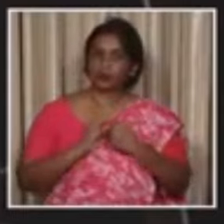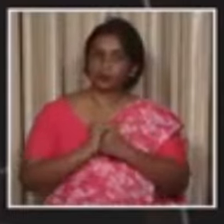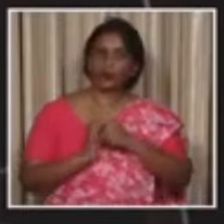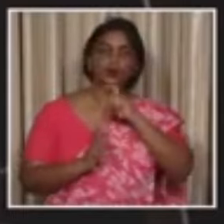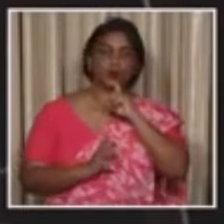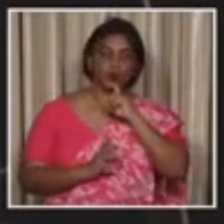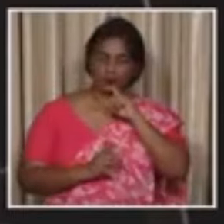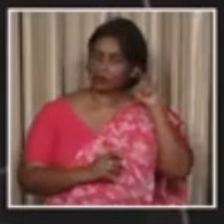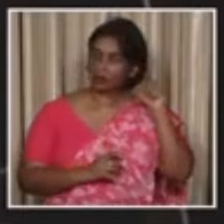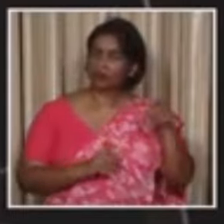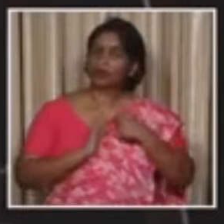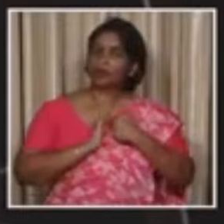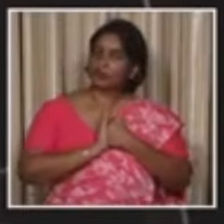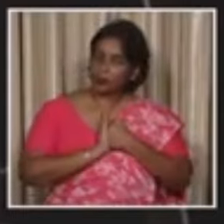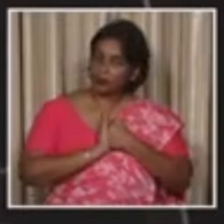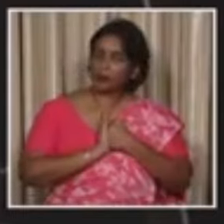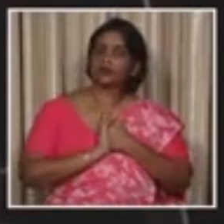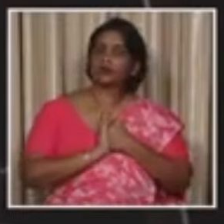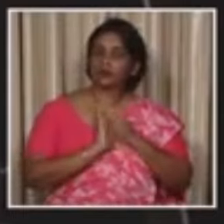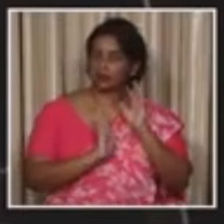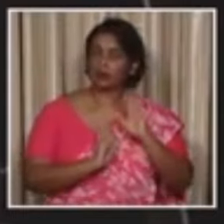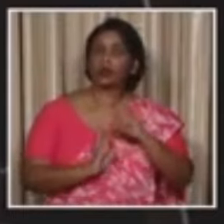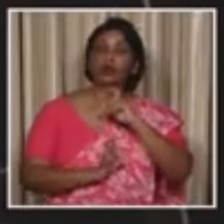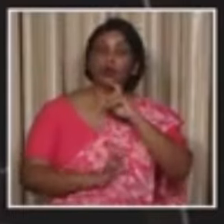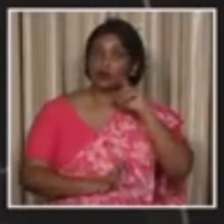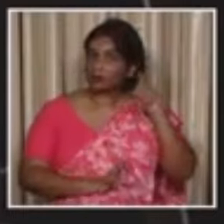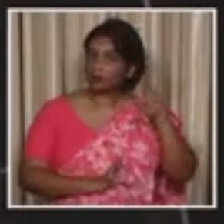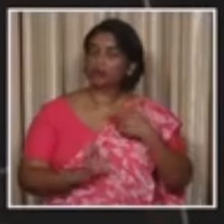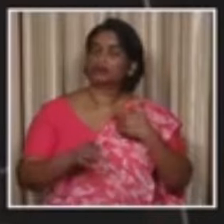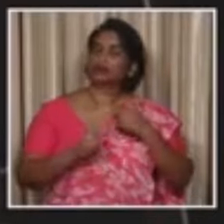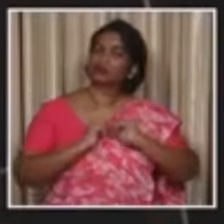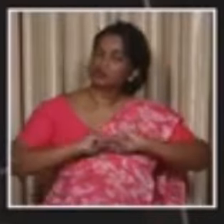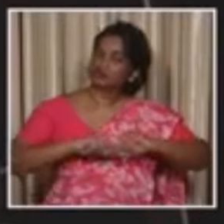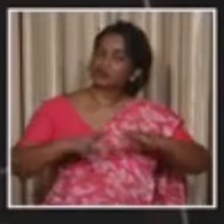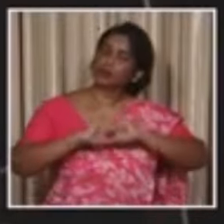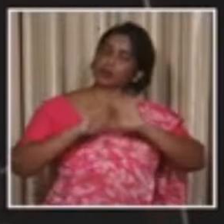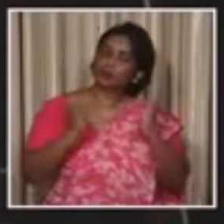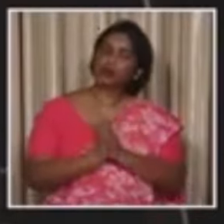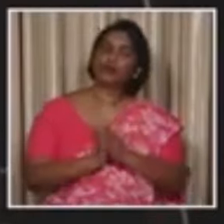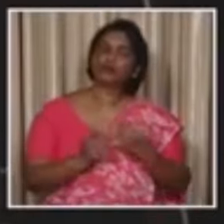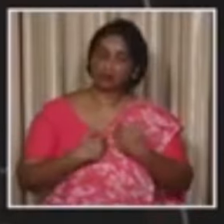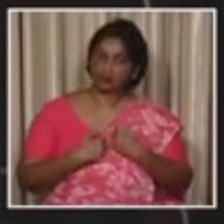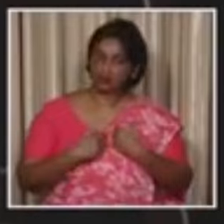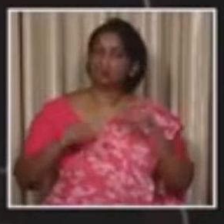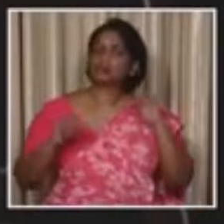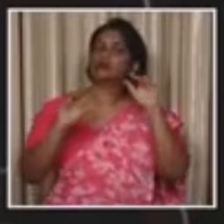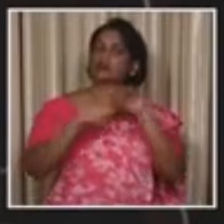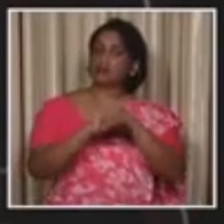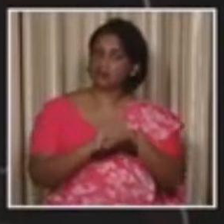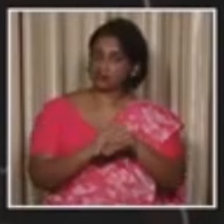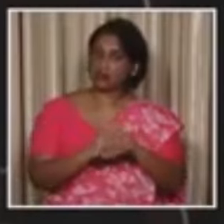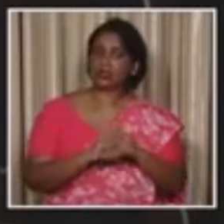අධිකරණයට ඒ ගෞරවත්වය තියෙනවා. අධිකරණයේ ඉදිරියට ගෙනියන හැම සිද්ධියක් වෙනුවෙන් අපි ගිහිල්ලිවර වෙලා